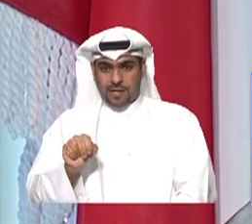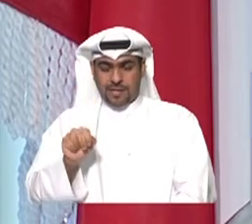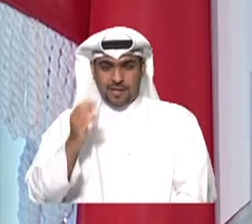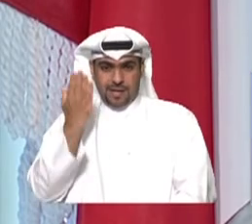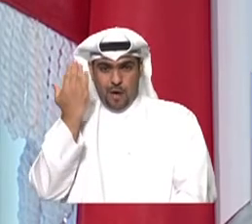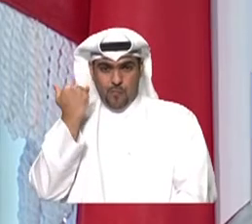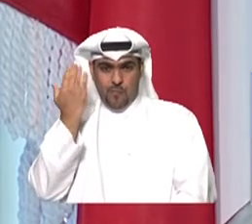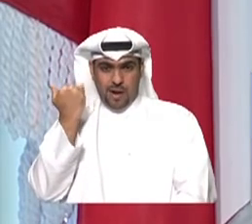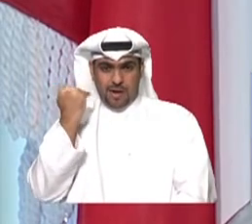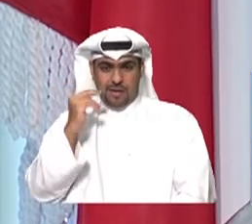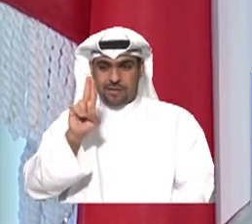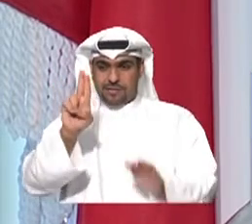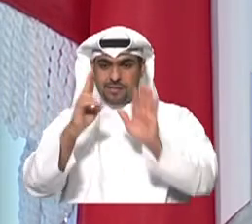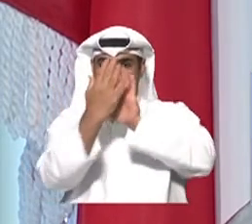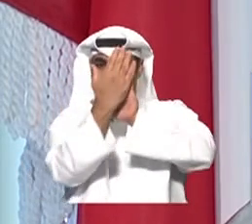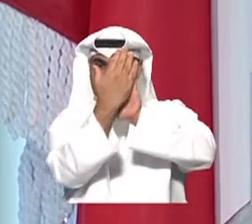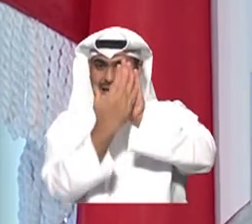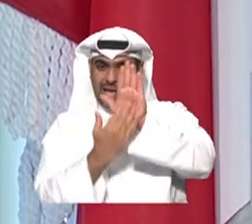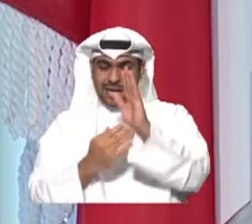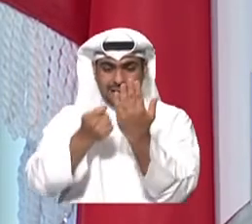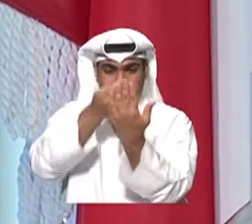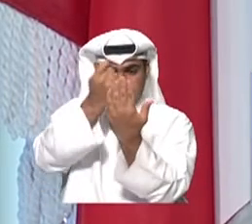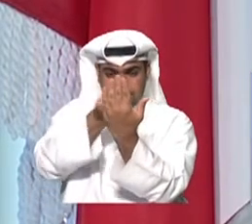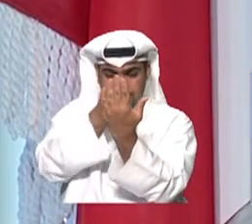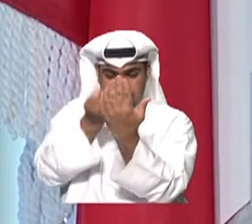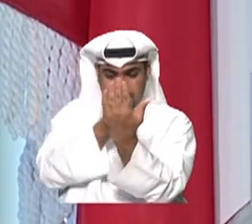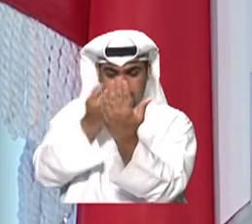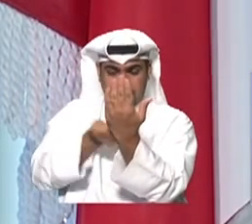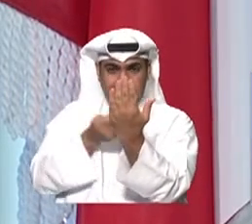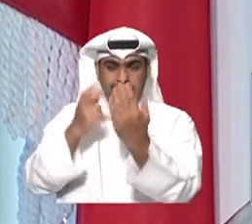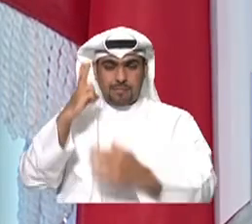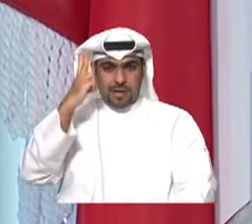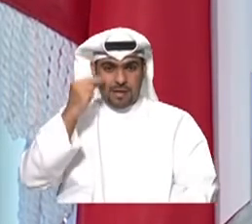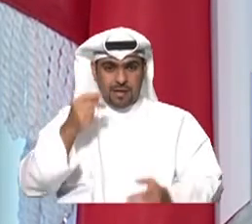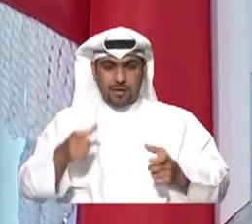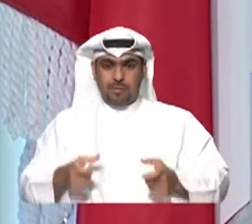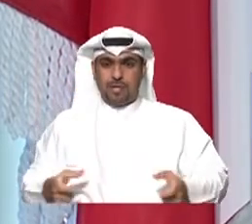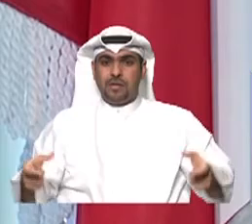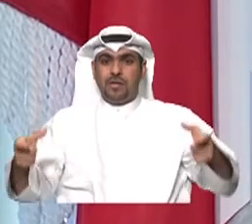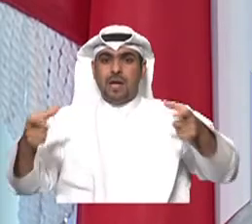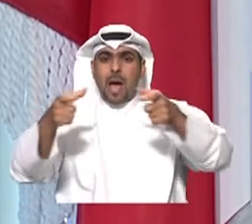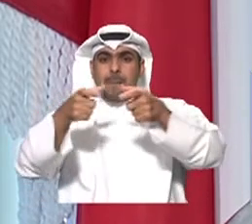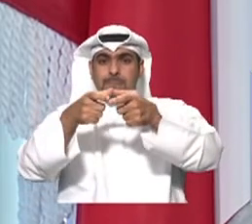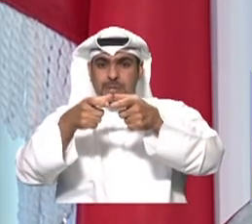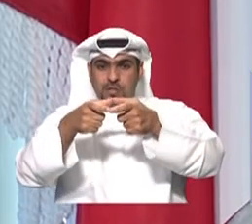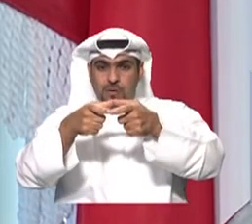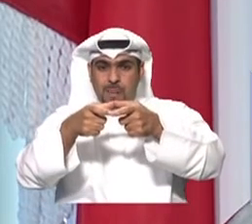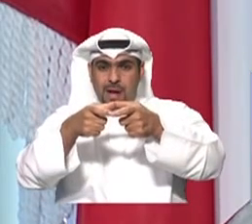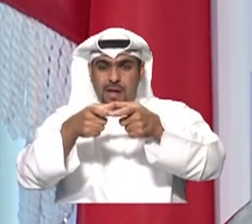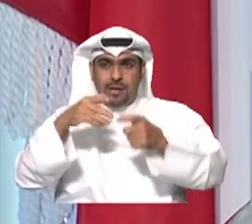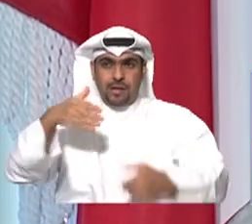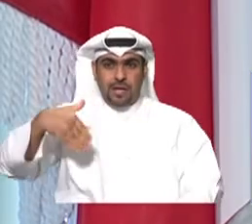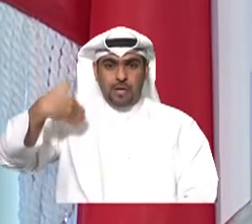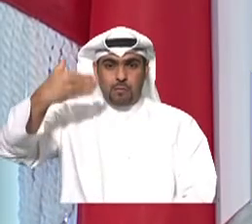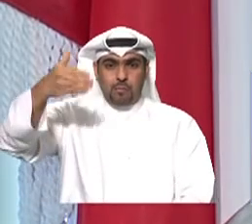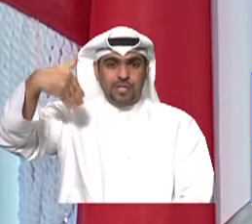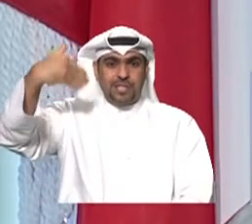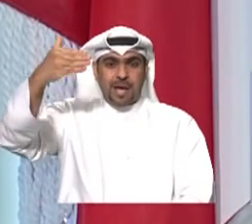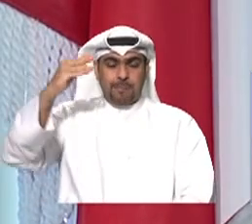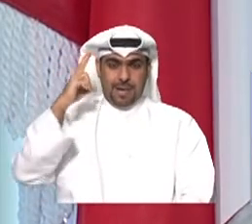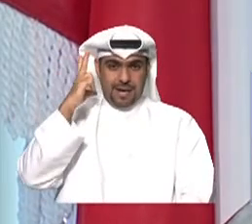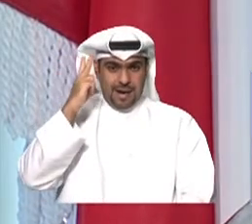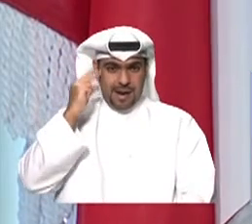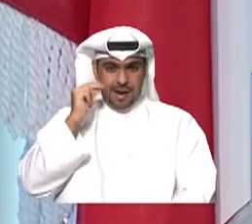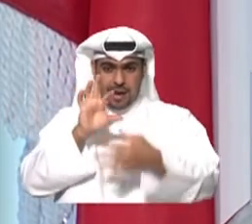بخطتنا المشتركة بما فيه دعوته لعقد مؤتمر قمة معني بالمستقبل بهدف التواصل إلى توافق